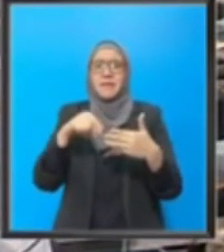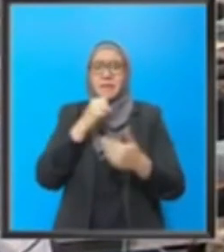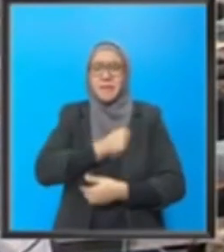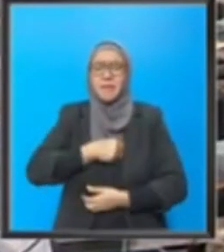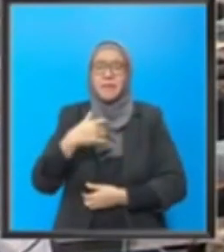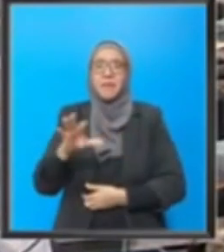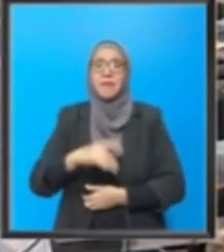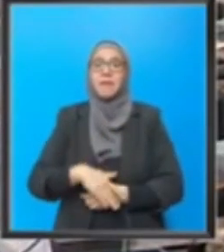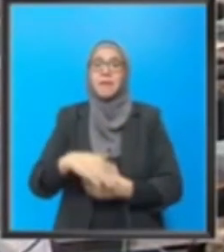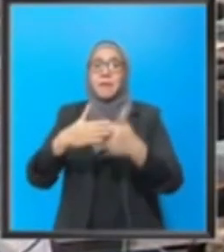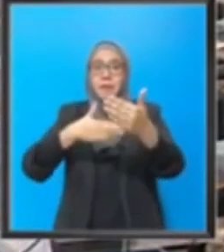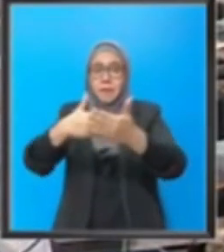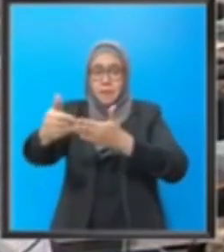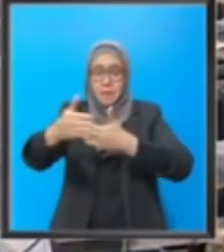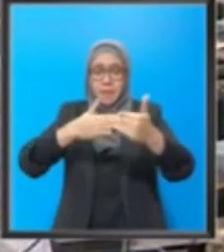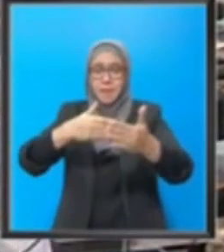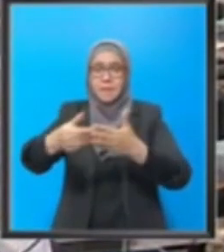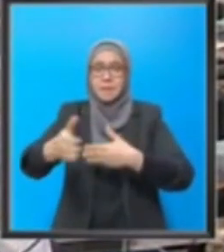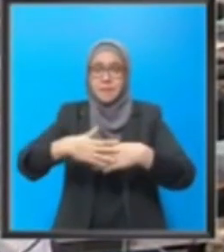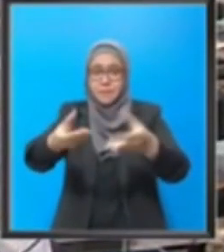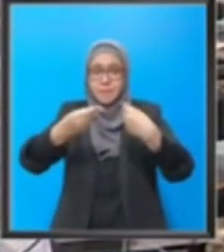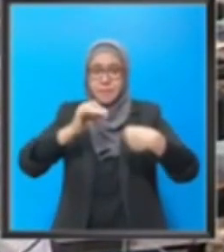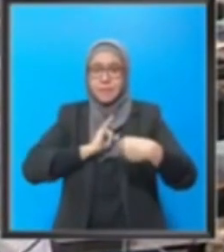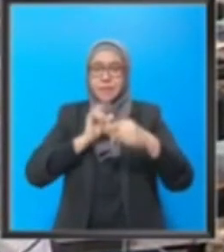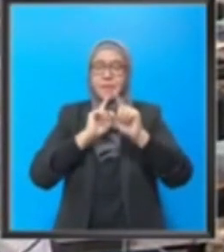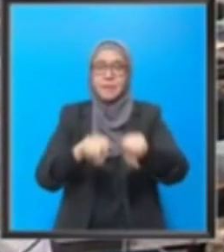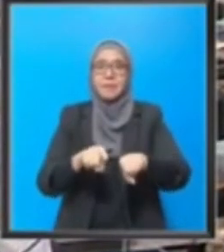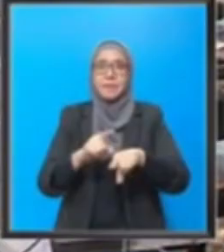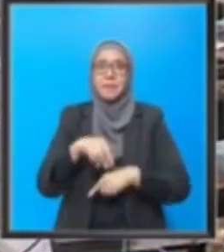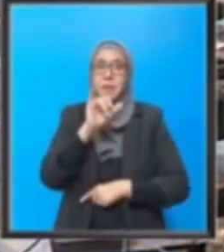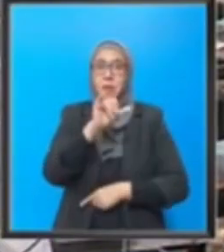bagi saya jawab yang